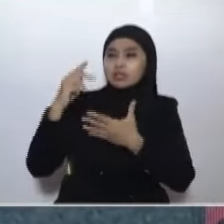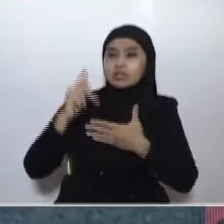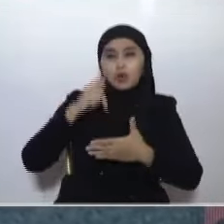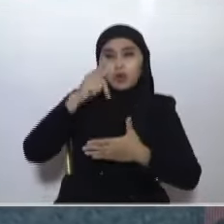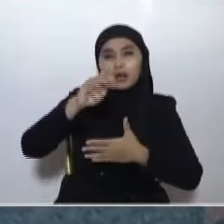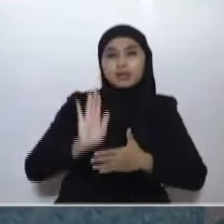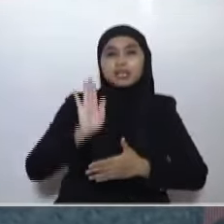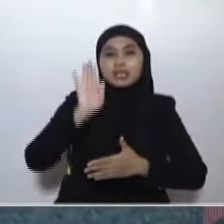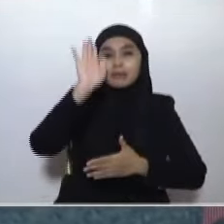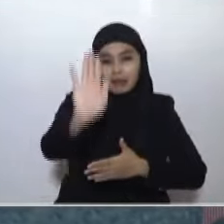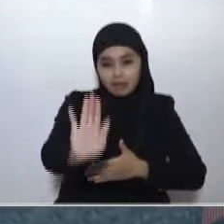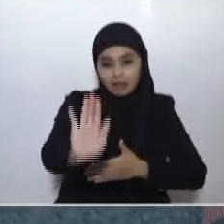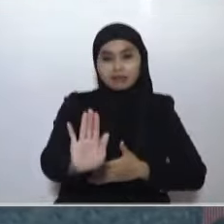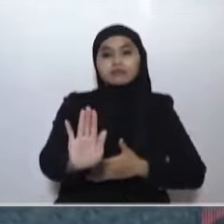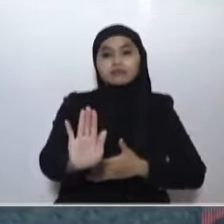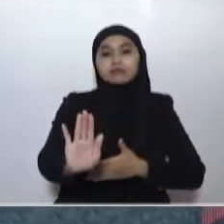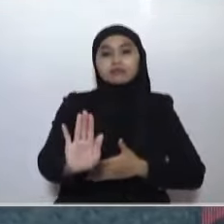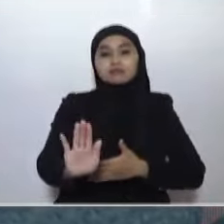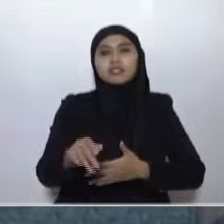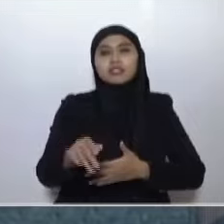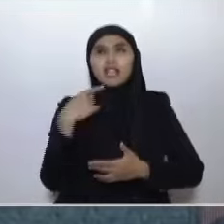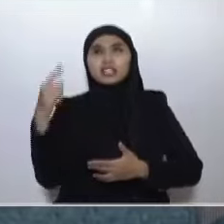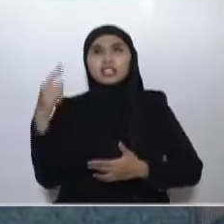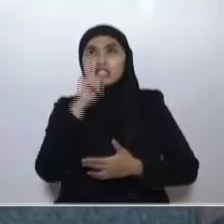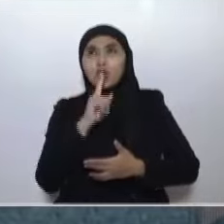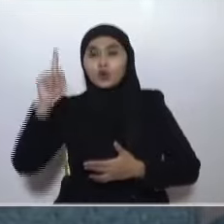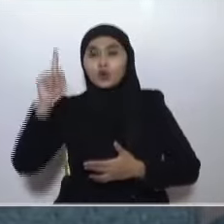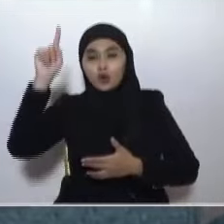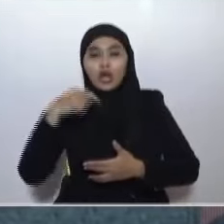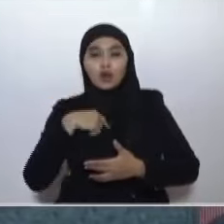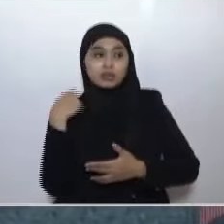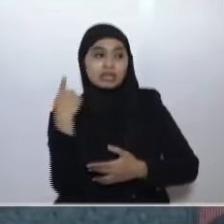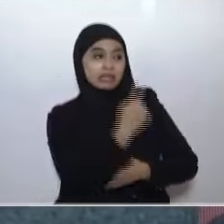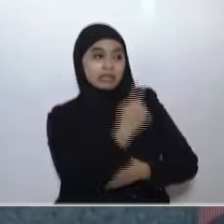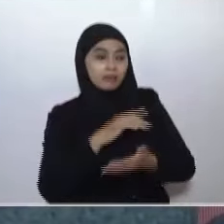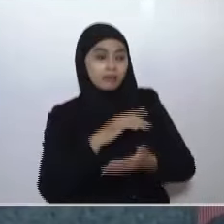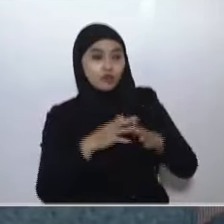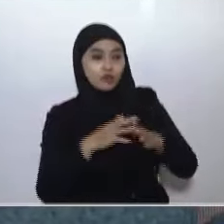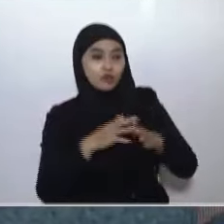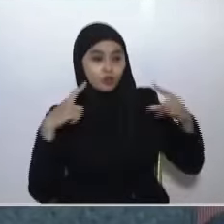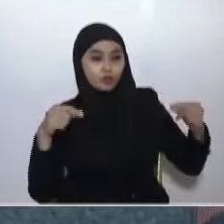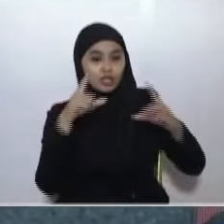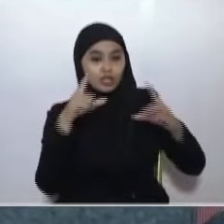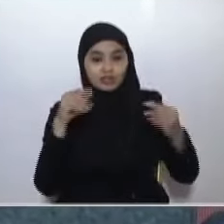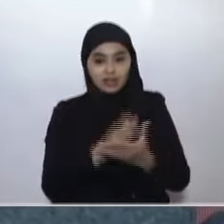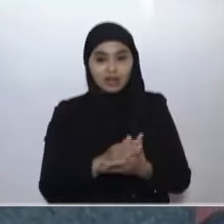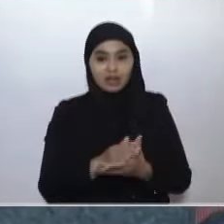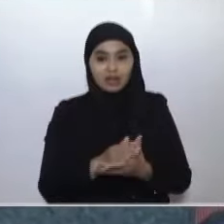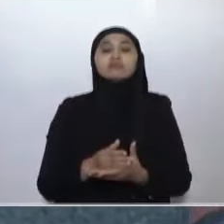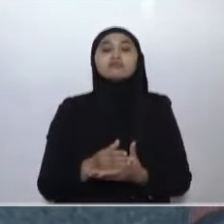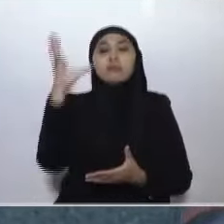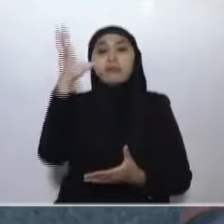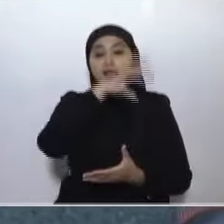kalau kemudian atas Rida Allah Pak Andika dan dan Hendi bisa menjadi pucuk pimpinan di provinsi Jawa Tengah dari debat malam hari